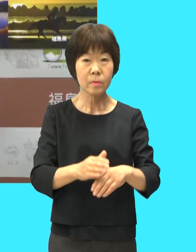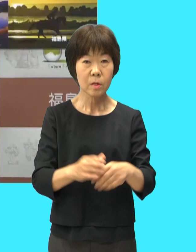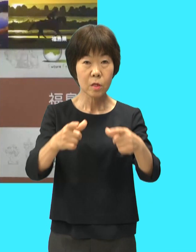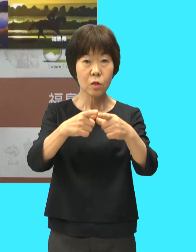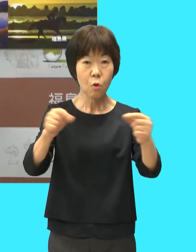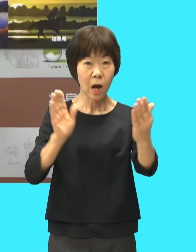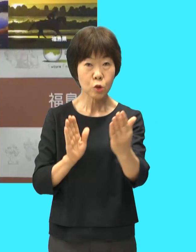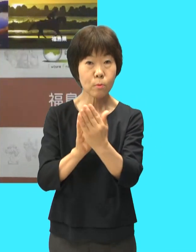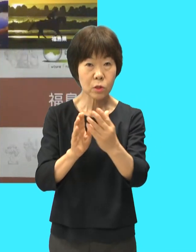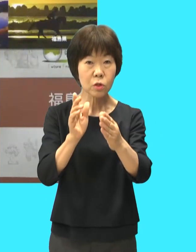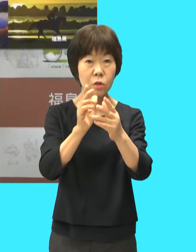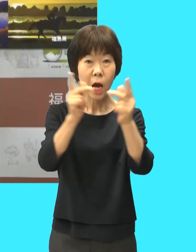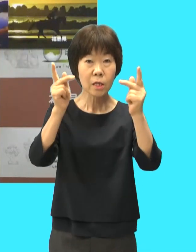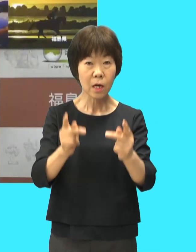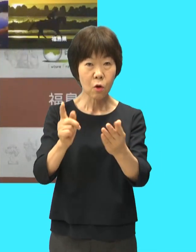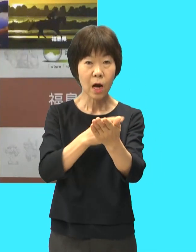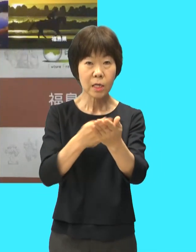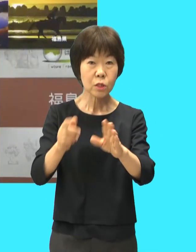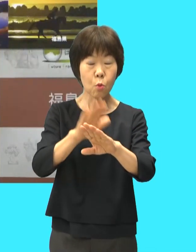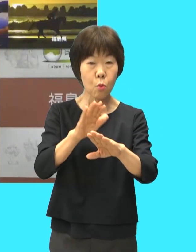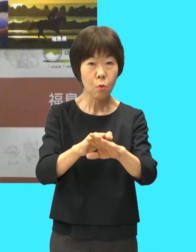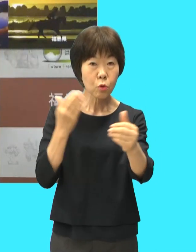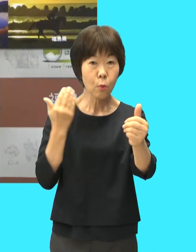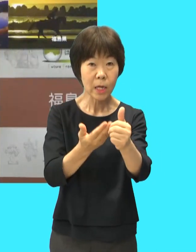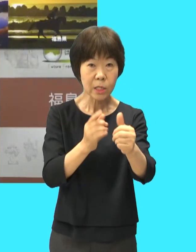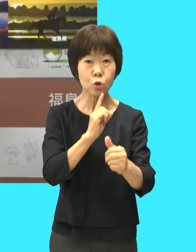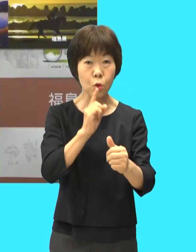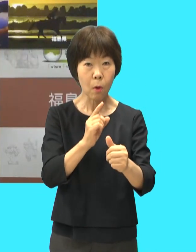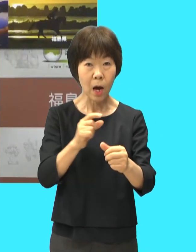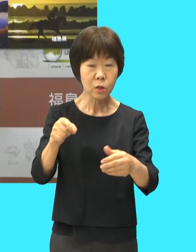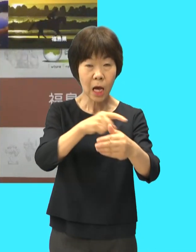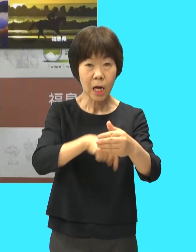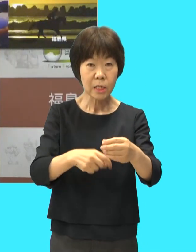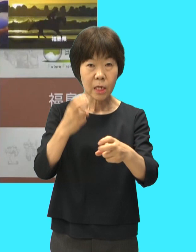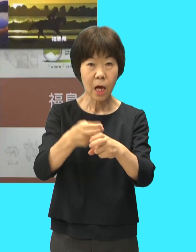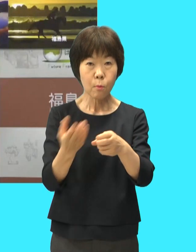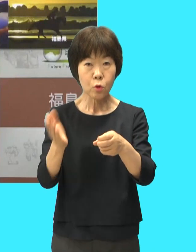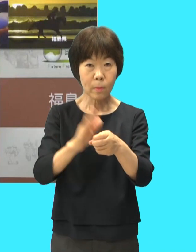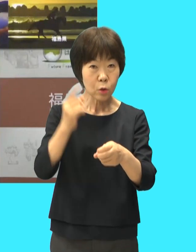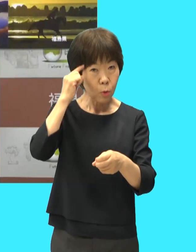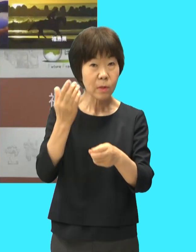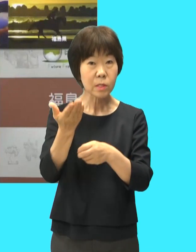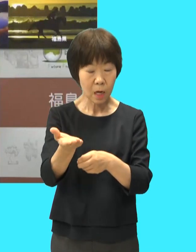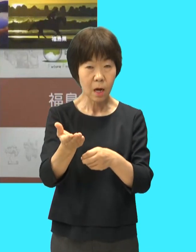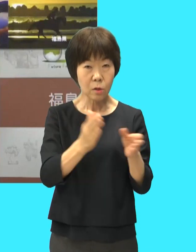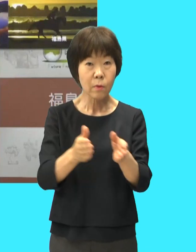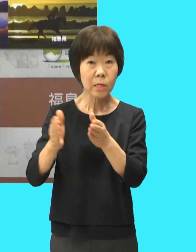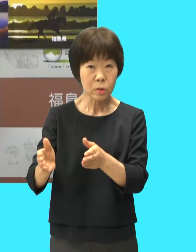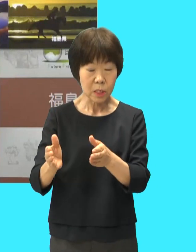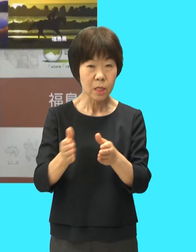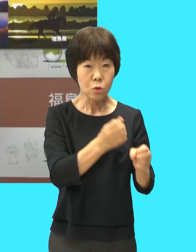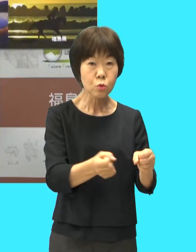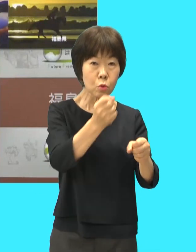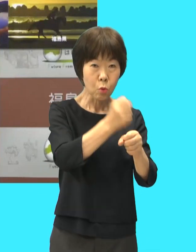日本が直面する課題をどう解決するかが問われたというのはそこにある憲法も含まれるという考えなのかそれともそことは別にあの